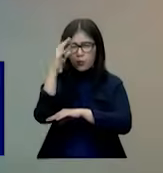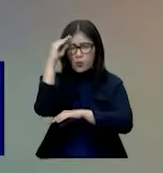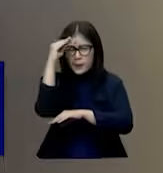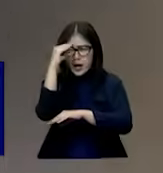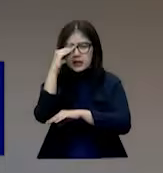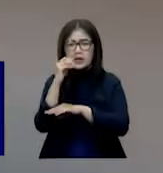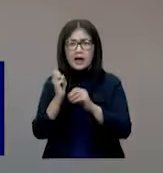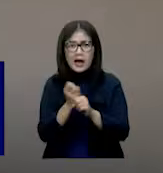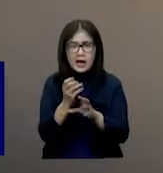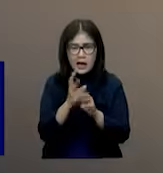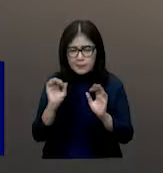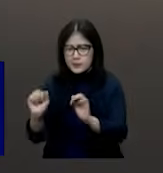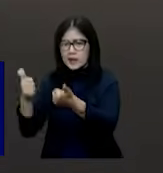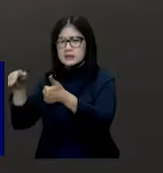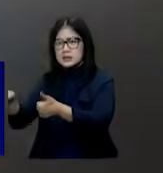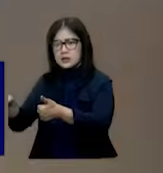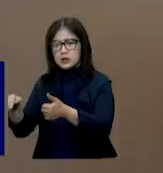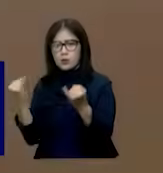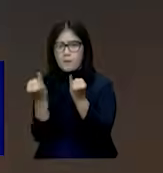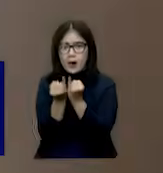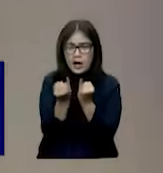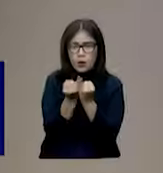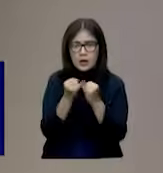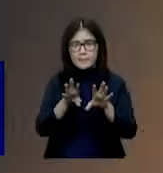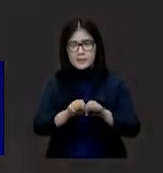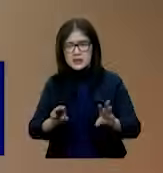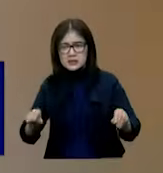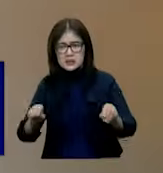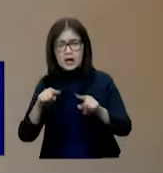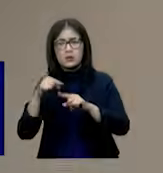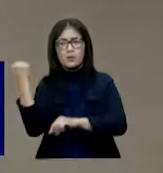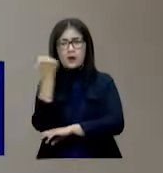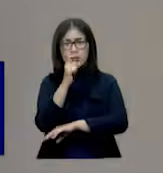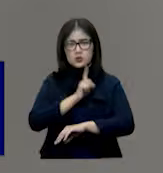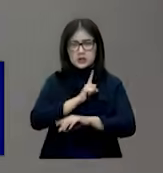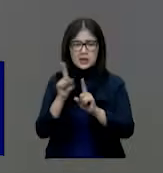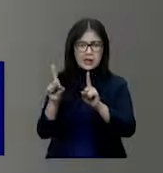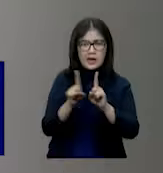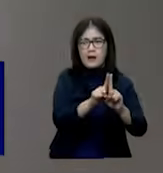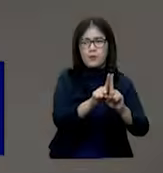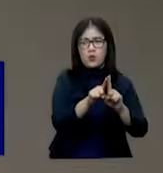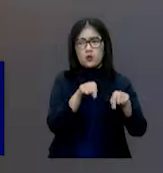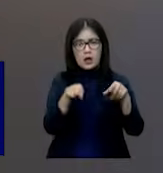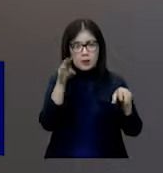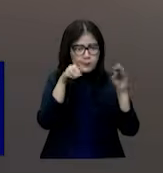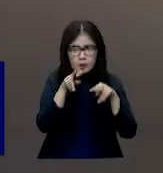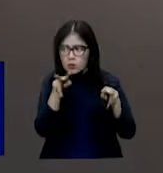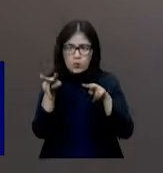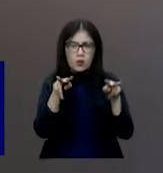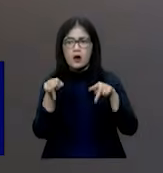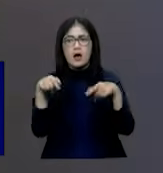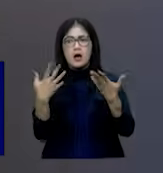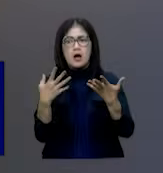minimarket. Mendapat perawanan dari pekerja minimarket, pelaku yang beraksi seorang diri terjebak di dalam minimarket.